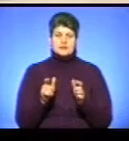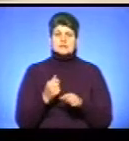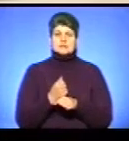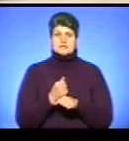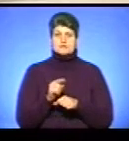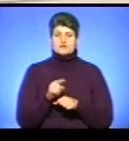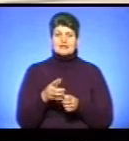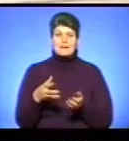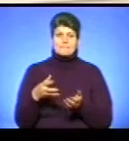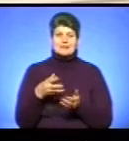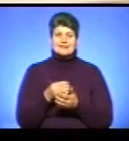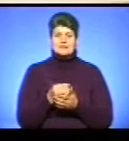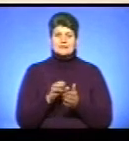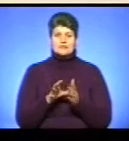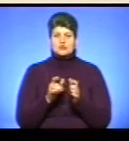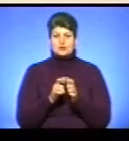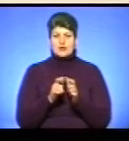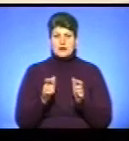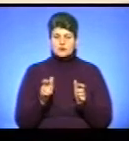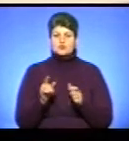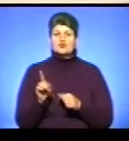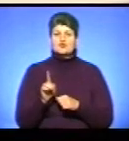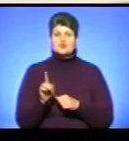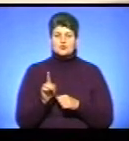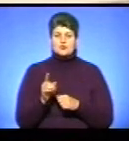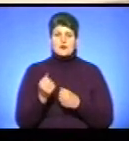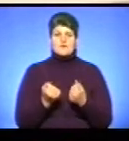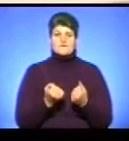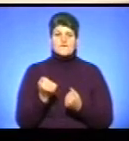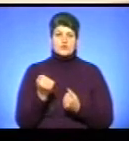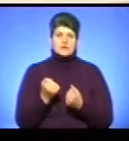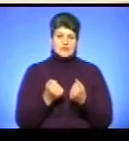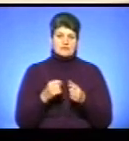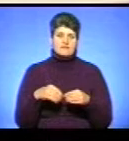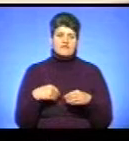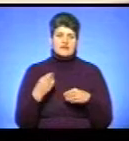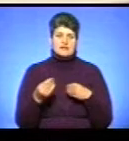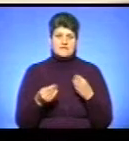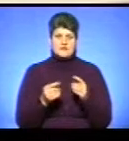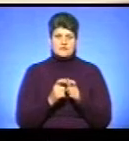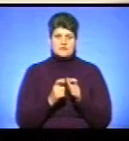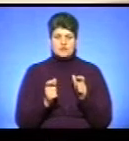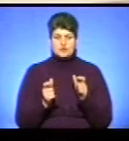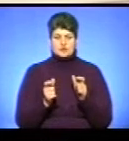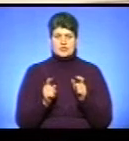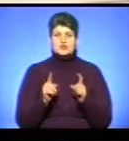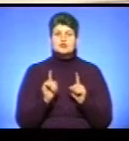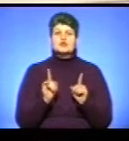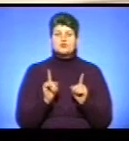щоб вони платили електронною карточкою, щоб водій видавав квиточки, і щоб як